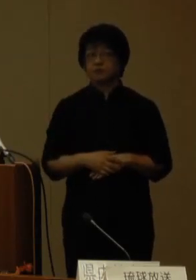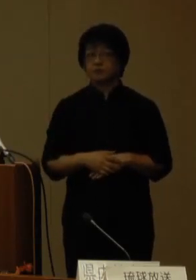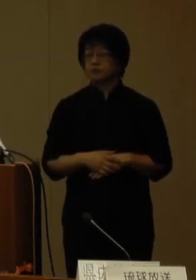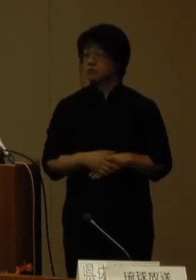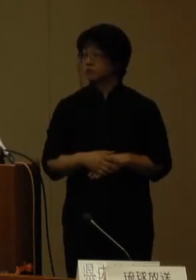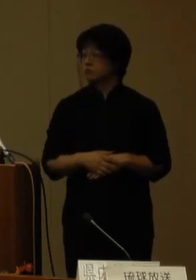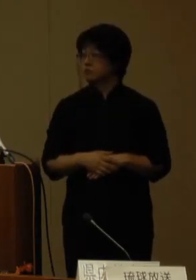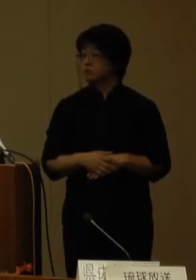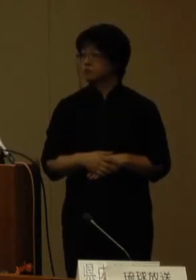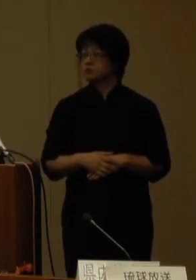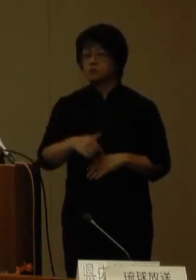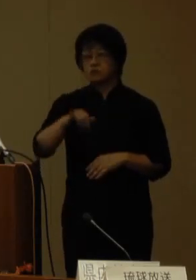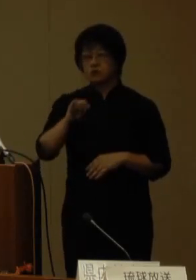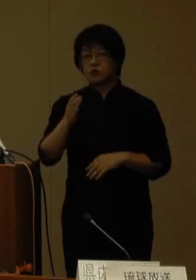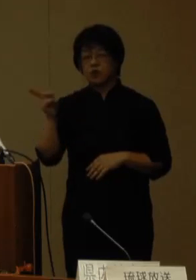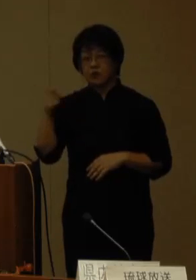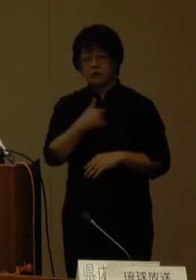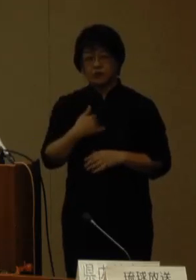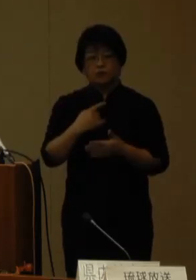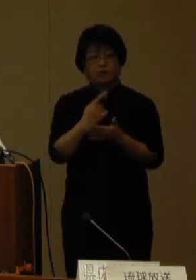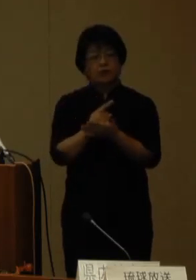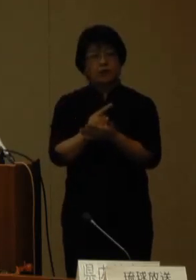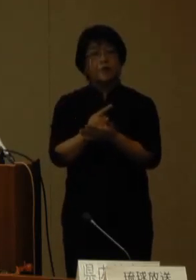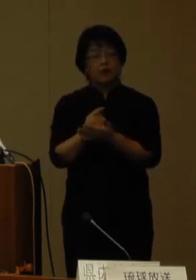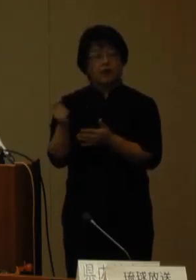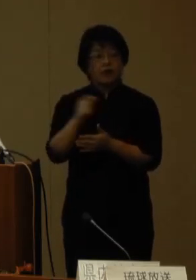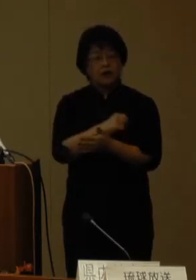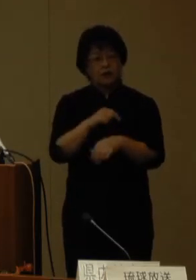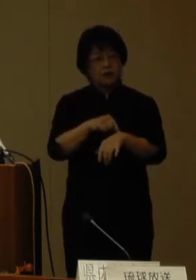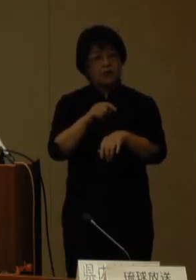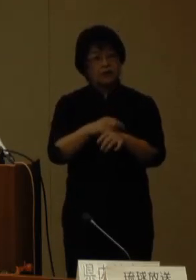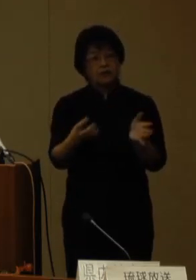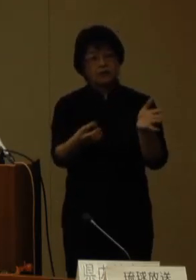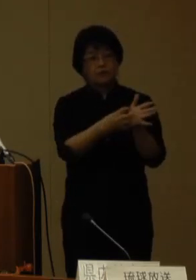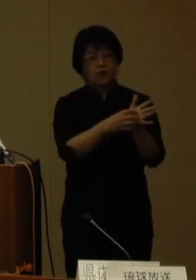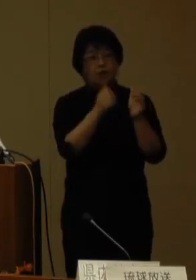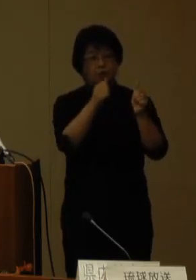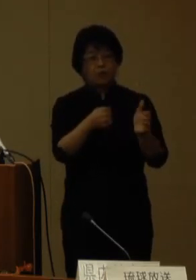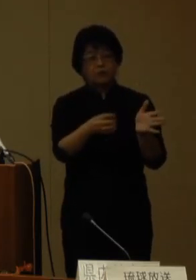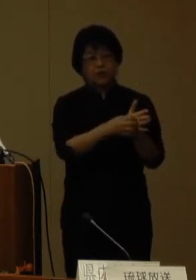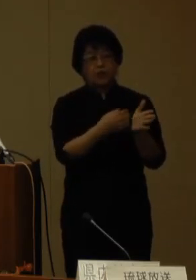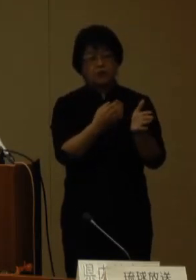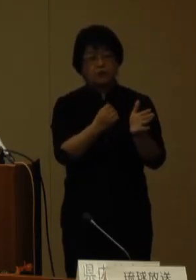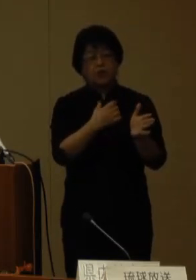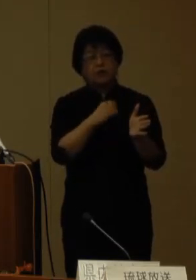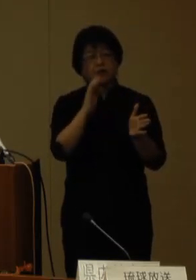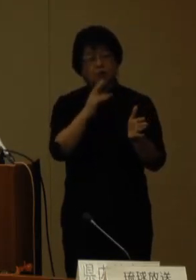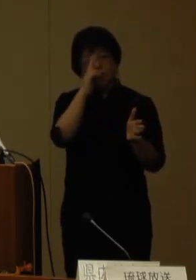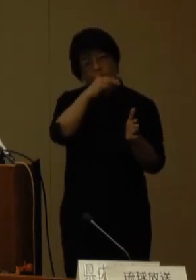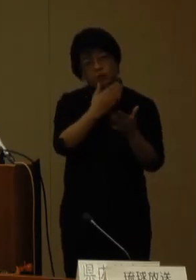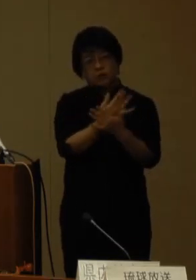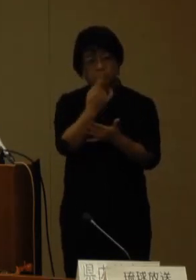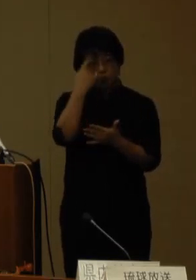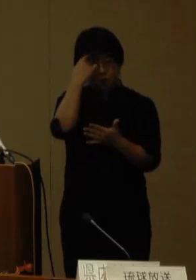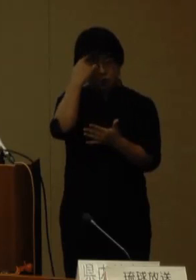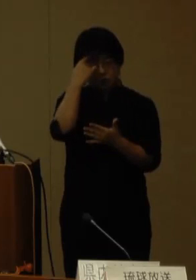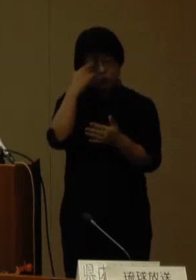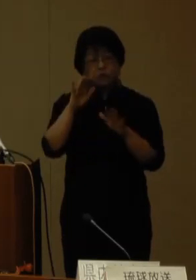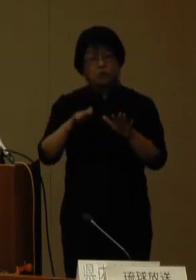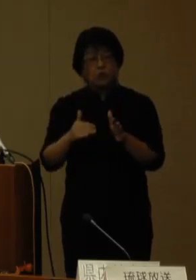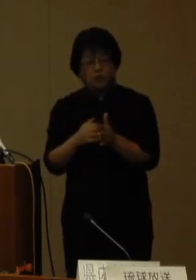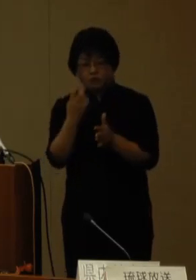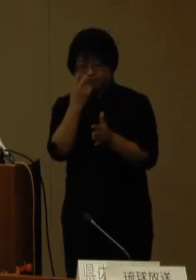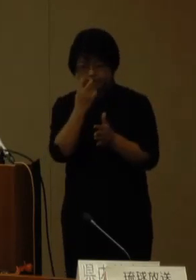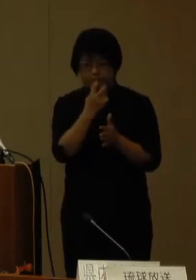はい、可能な限り早くしたいのですけれども、多分が午後になると思います。はい、本日まで一応確認をして